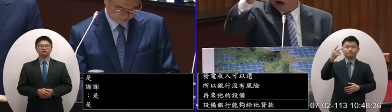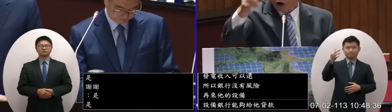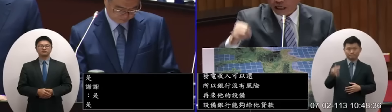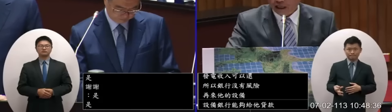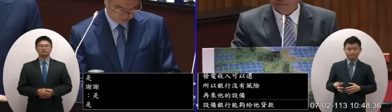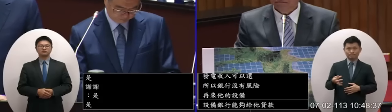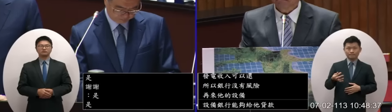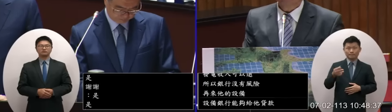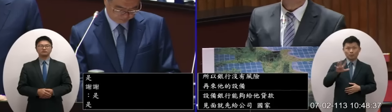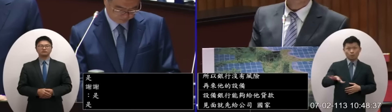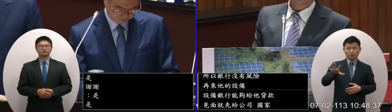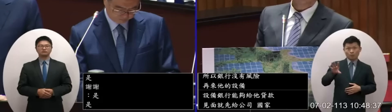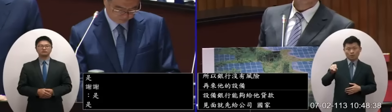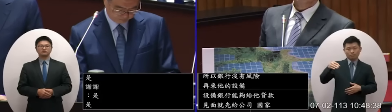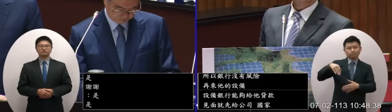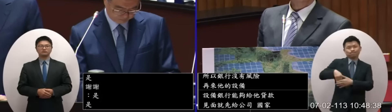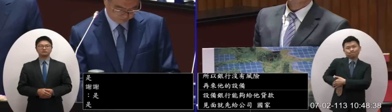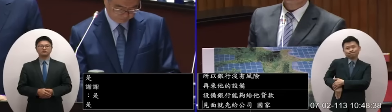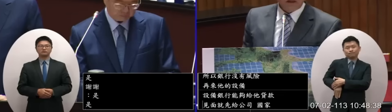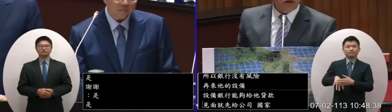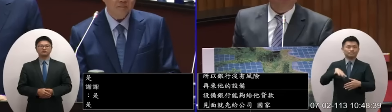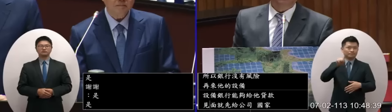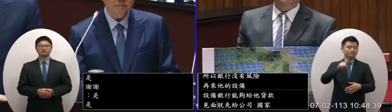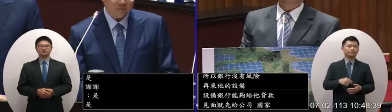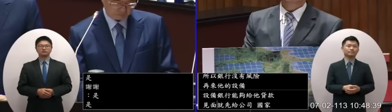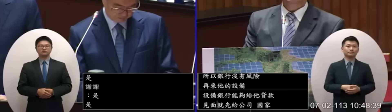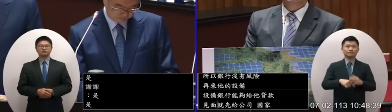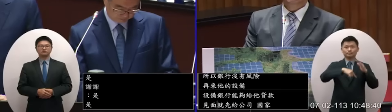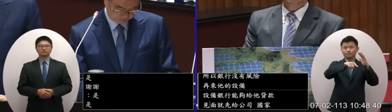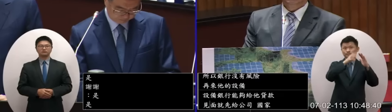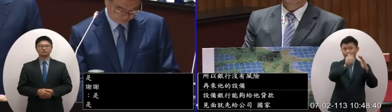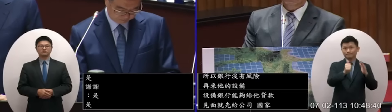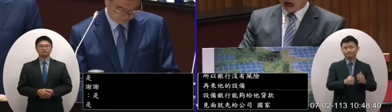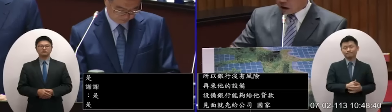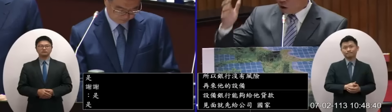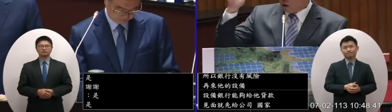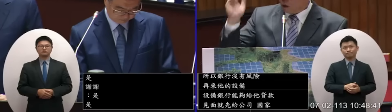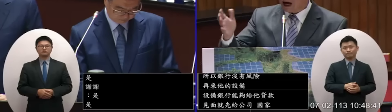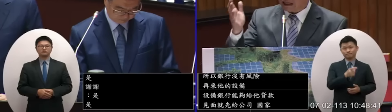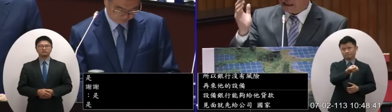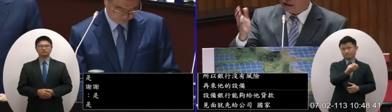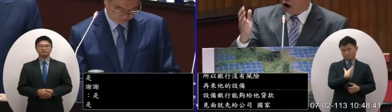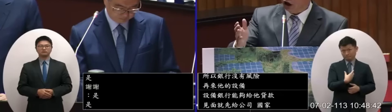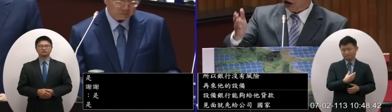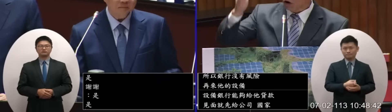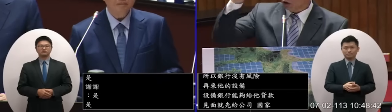2亿5转去。院长啊！你甲我讲，我甲